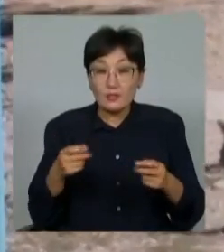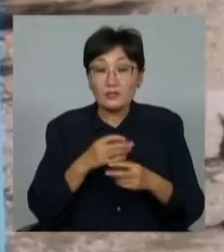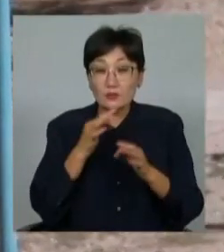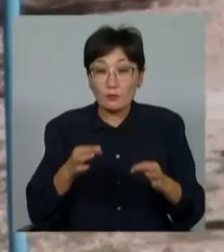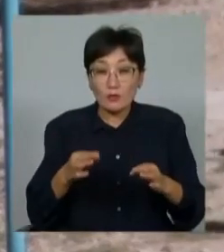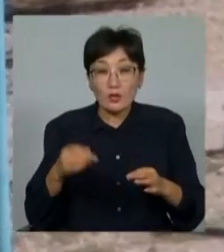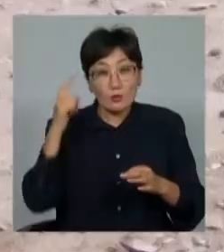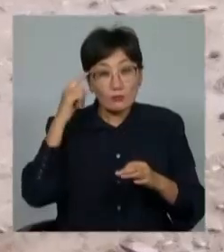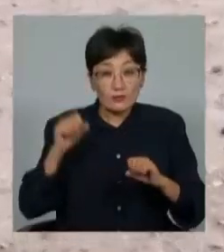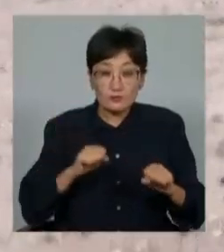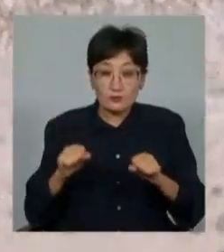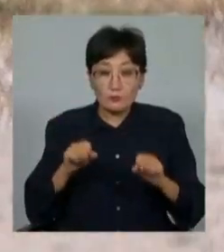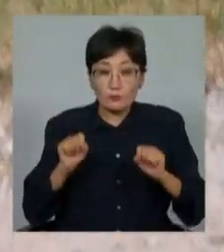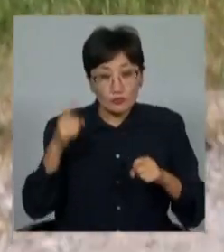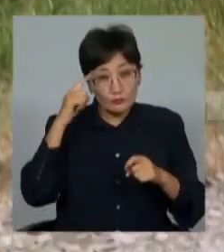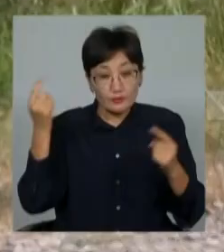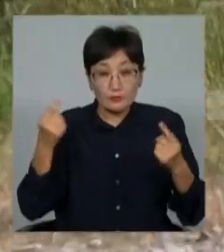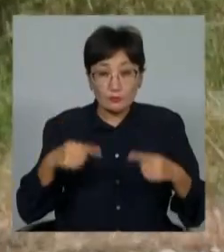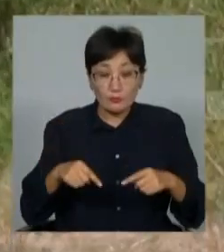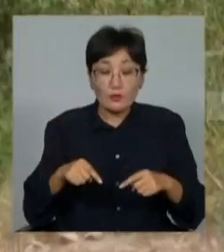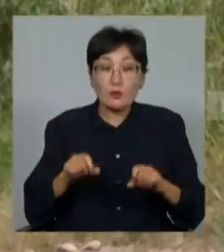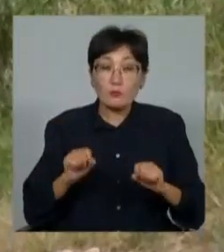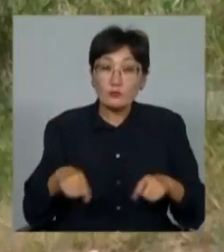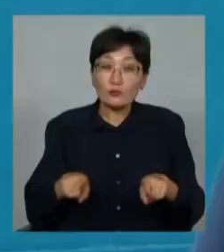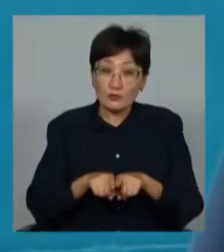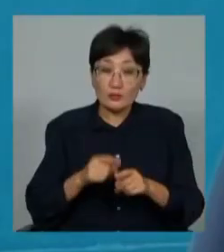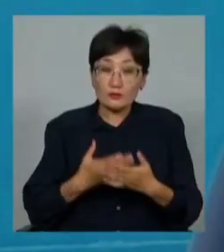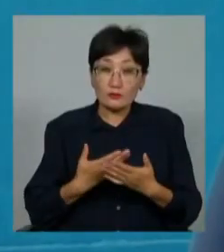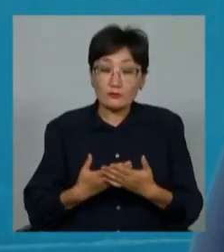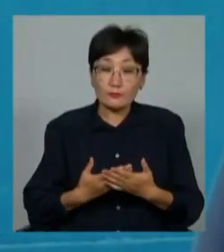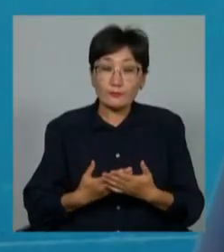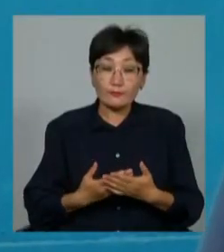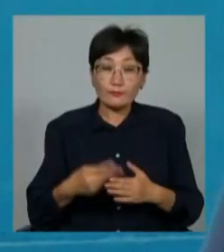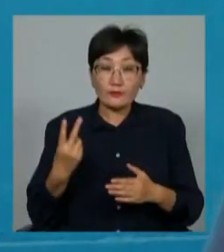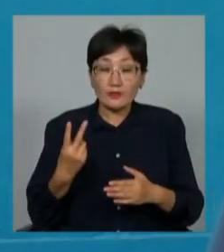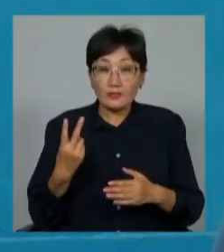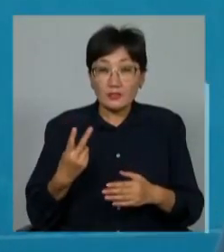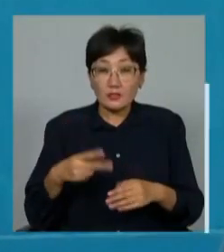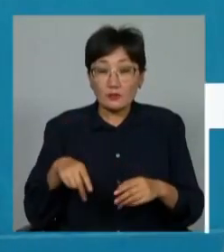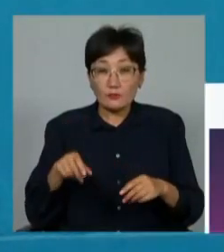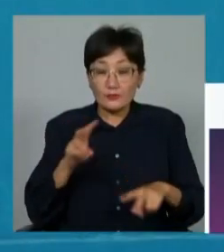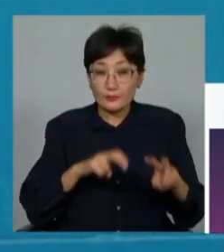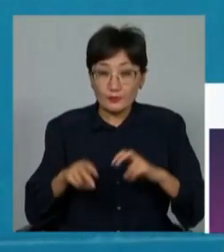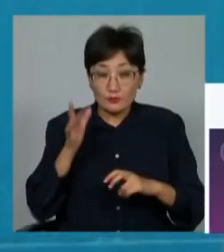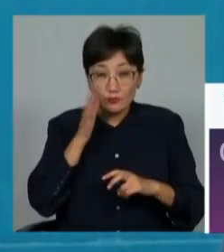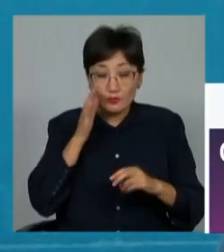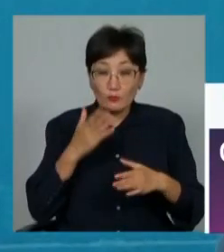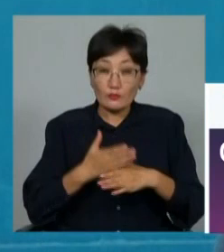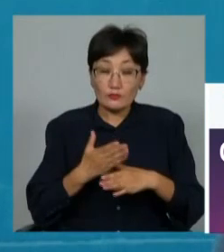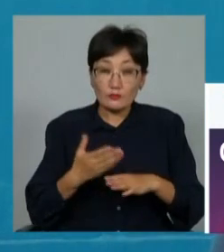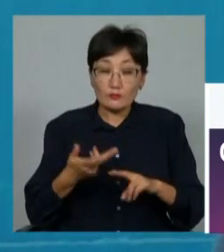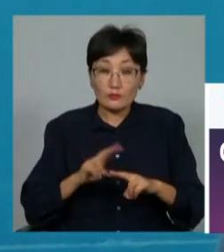оның контузия алып есін білмеуі мүмкін дегенде де жоққа шығармайды. Екі іздестіру итті қосып сол